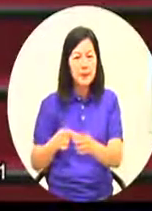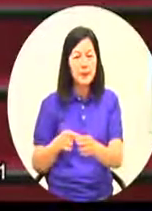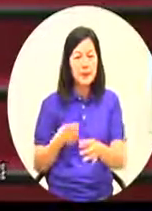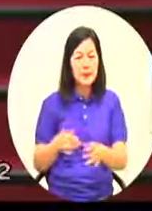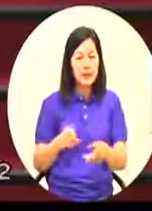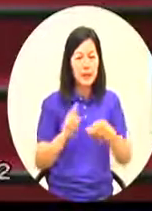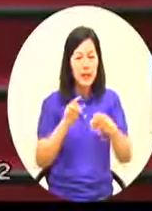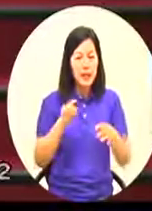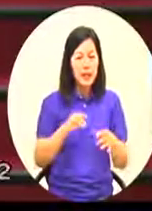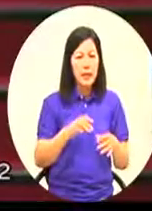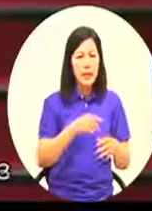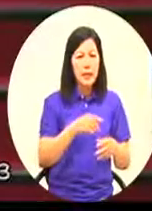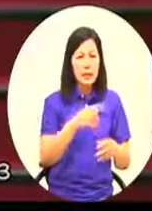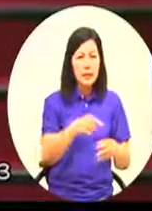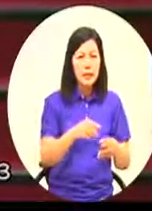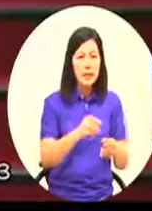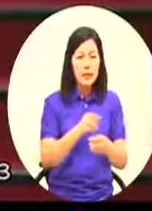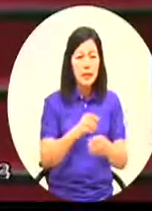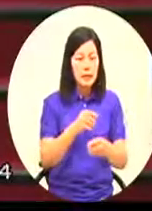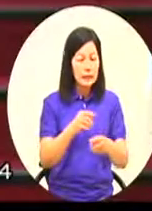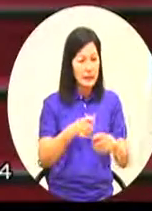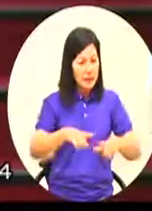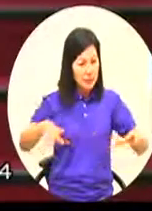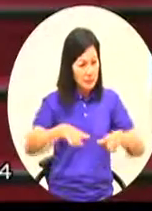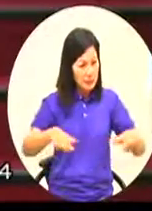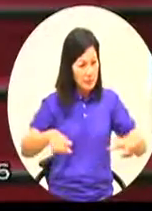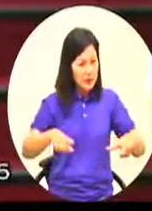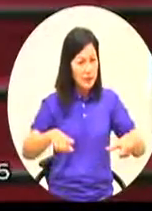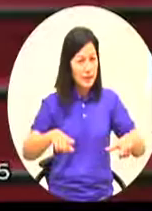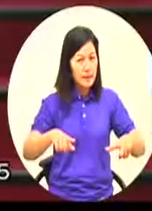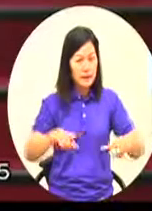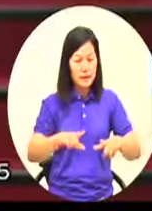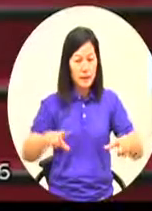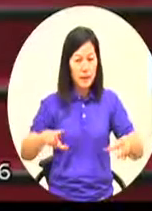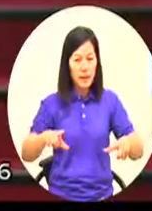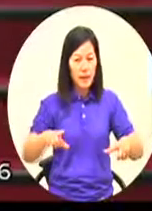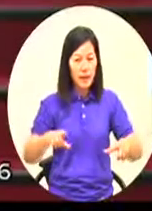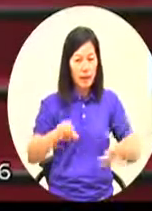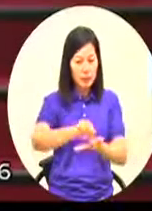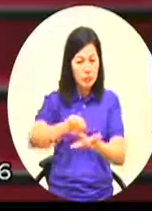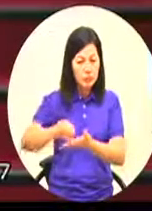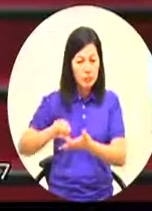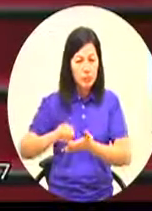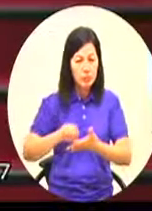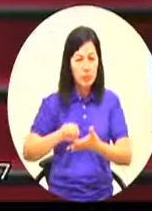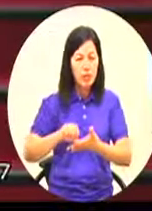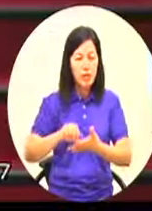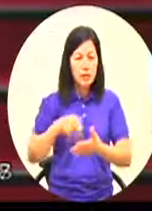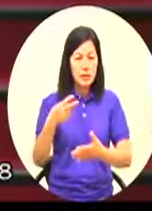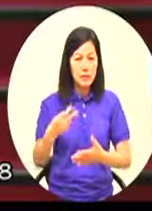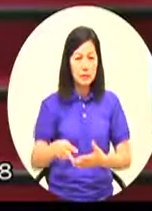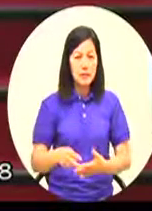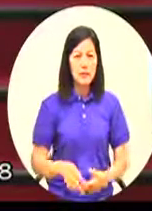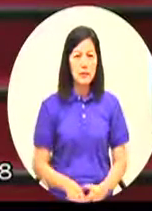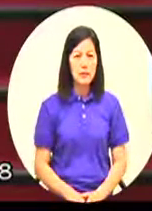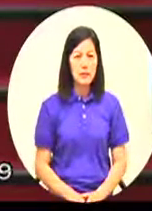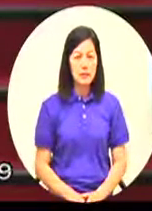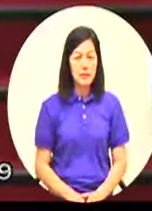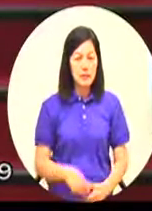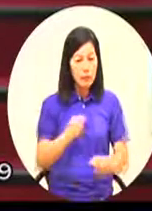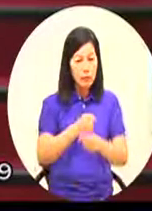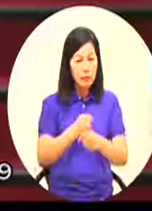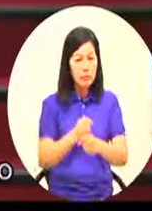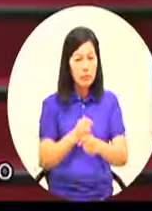玉哈，所以在这样庞大的面积的这个耕作，以及在执行的这